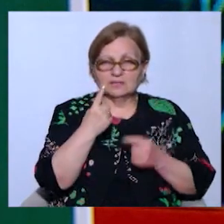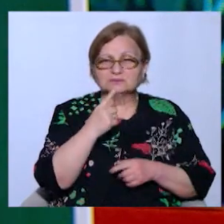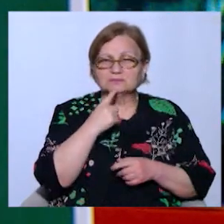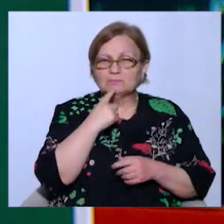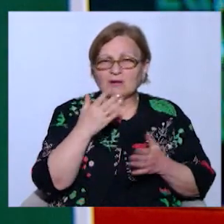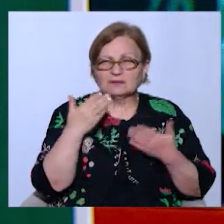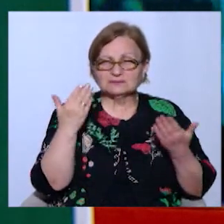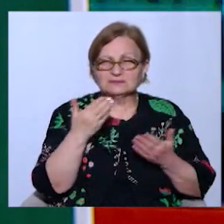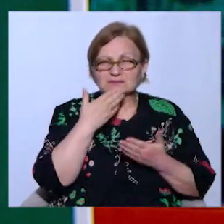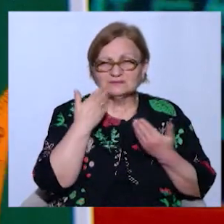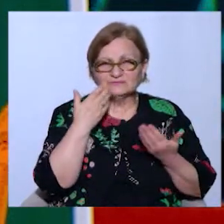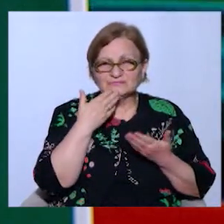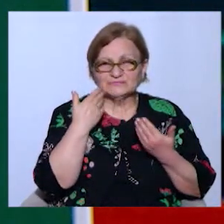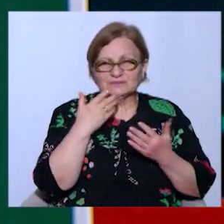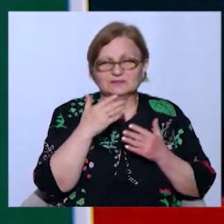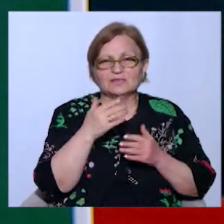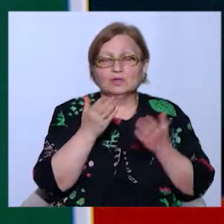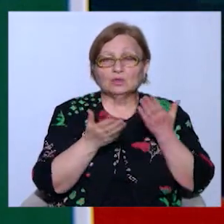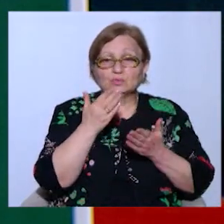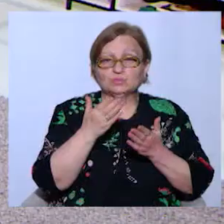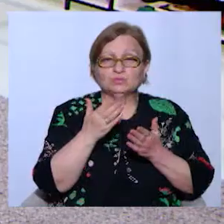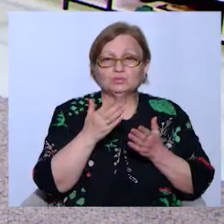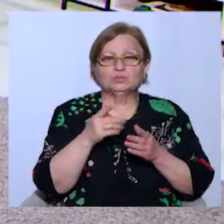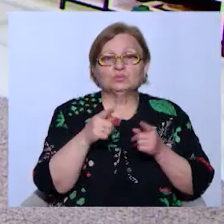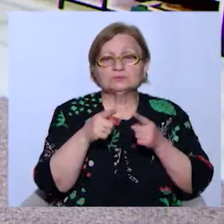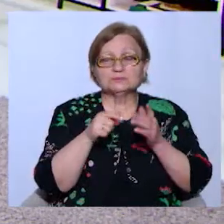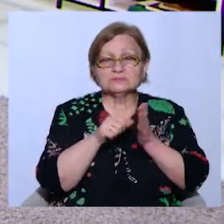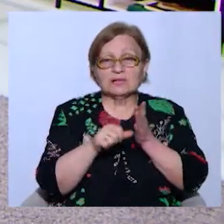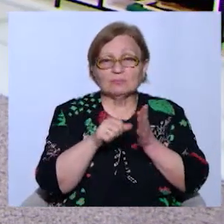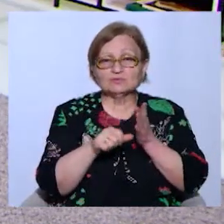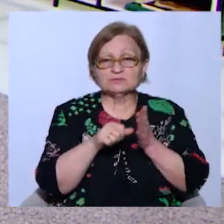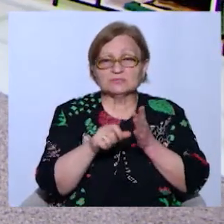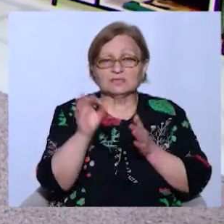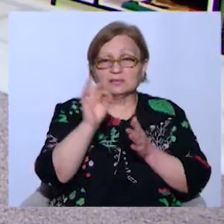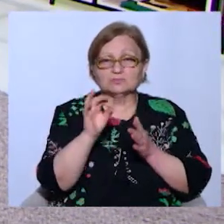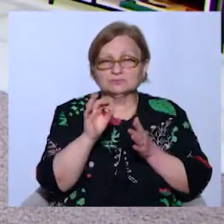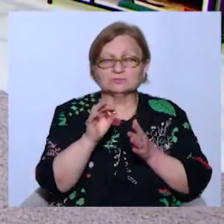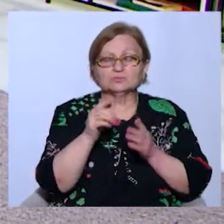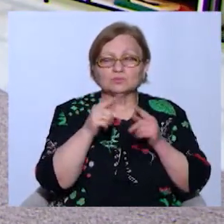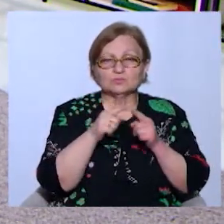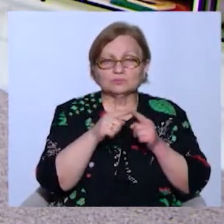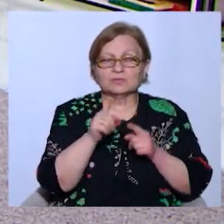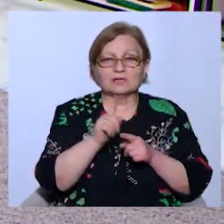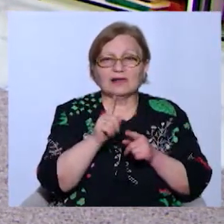მაგალითი თუ 60 გრადუსიანი კუთხე რა ნაწილია გაშლილი, ანუ 180 გრადუსიანი კუთხის.